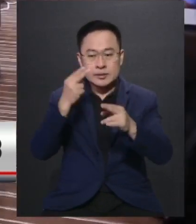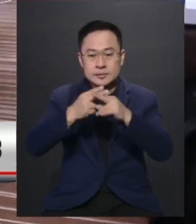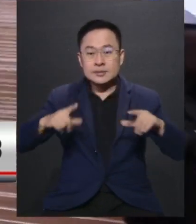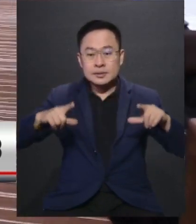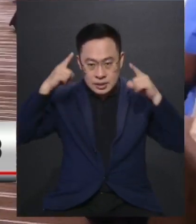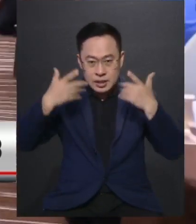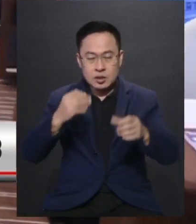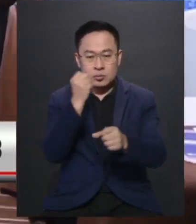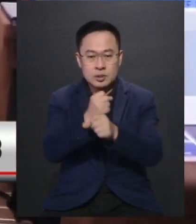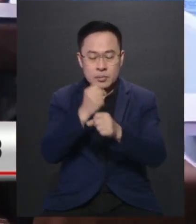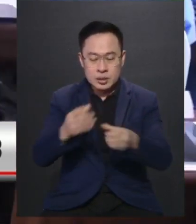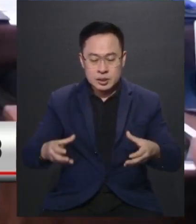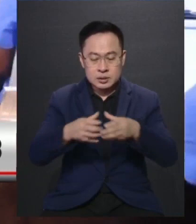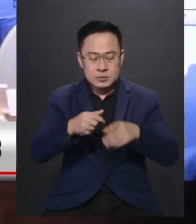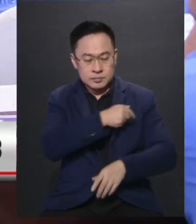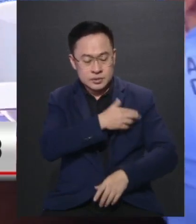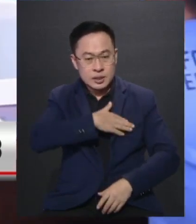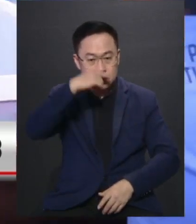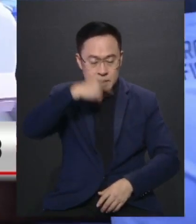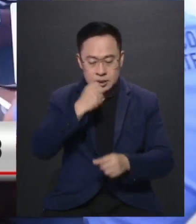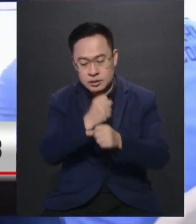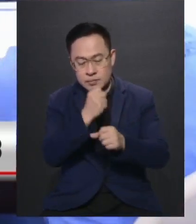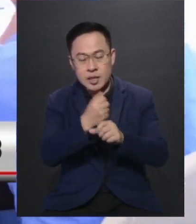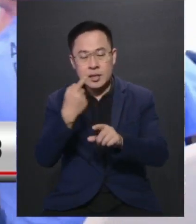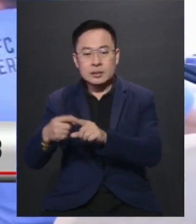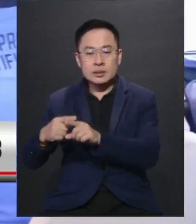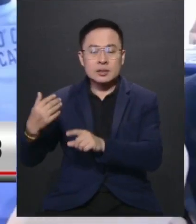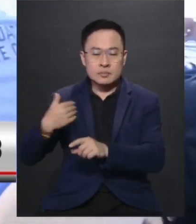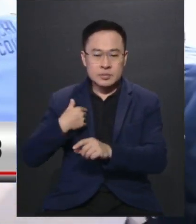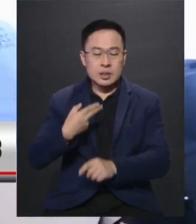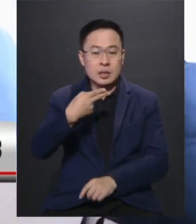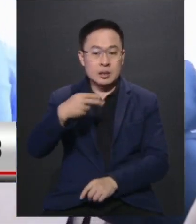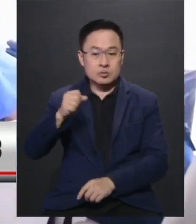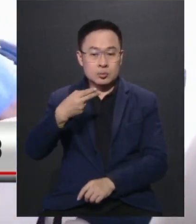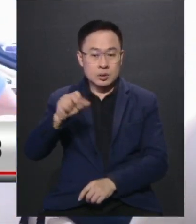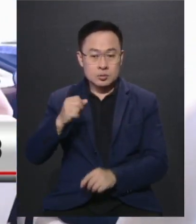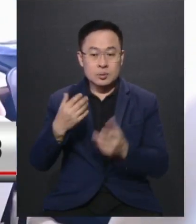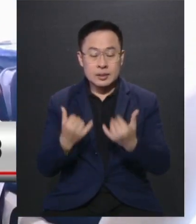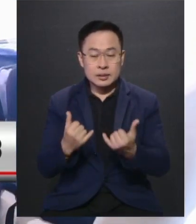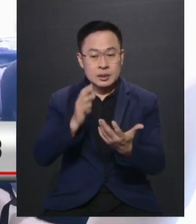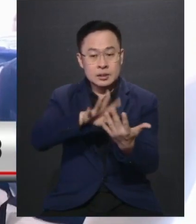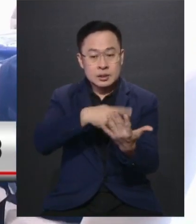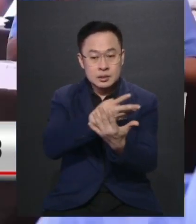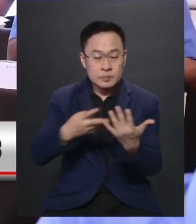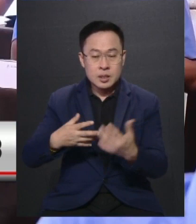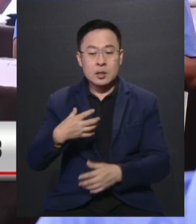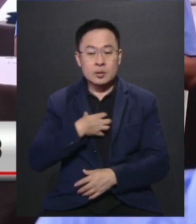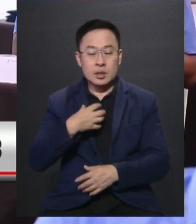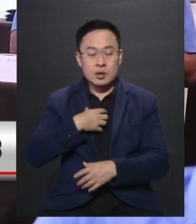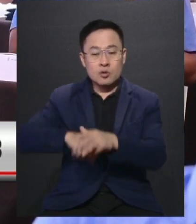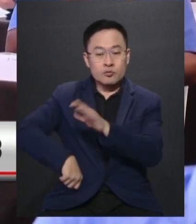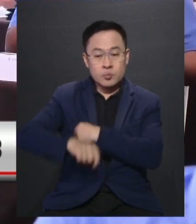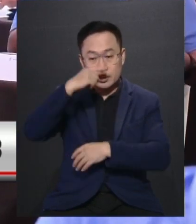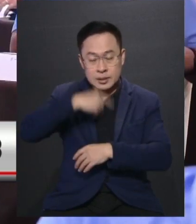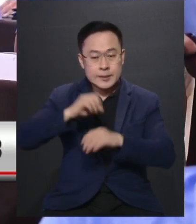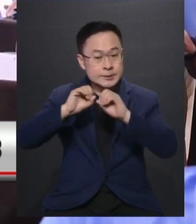เนี่ยก็ทำงานกับทีมชาติรวมไปถึงสโมสรชั้นนำสำหรับตัวหลักสูตรในครั้งนี้เนี่ยก็เกิดจากนโยบายที่อยากจะให้ฟุตบอลไทยมีรูปแ